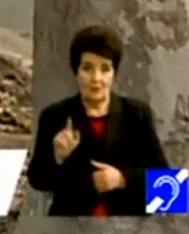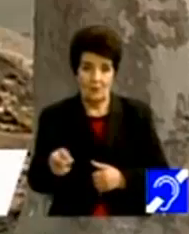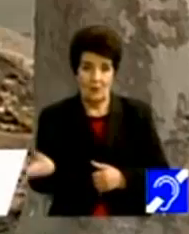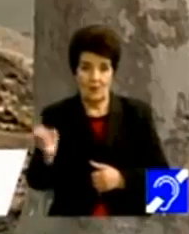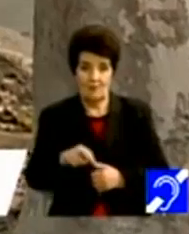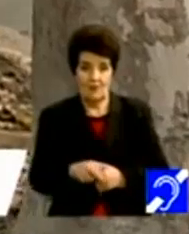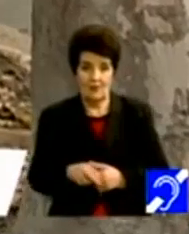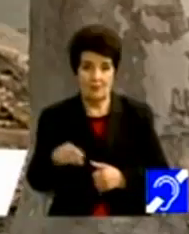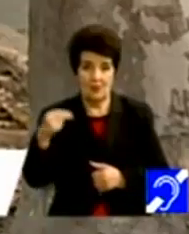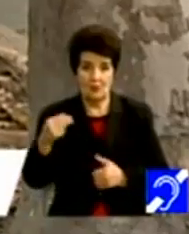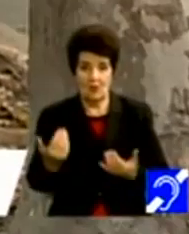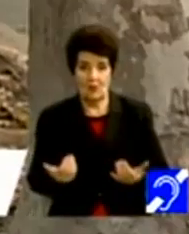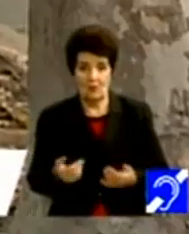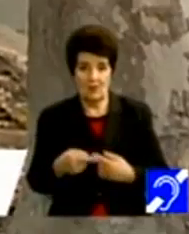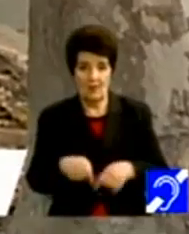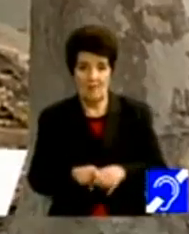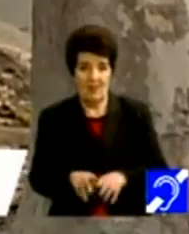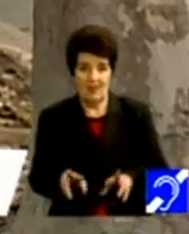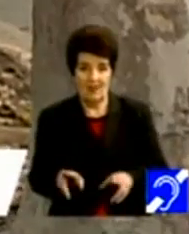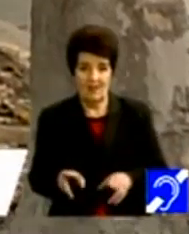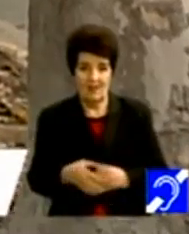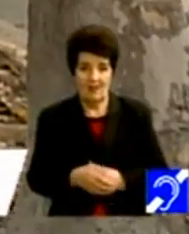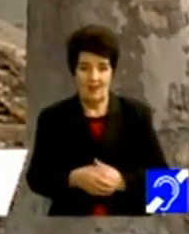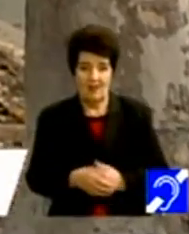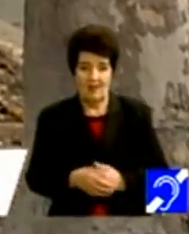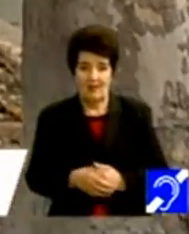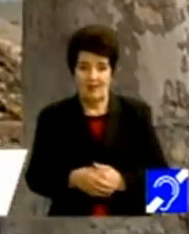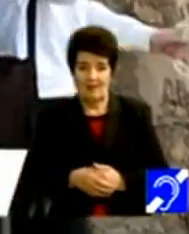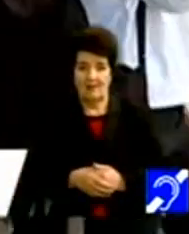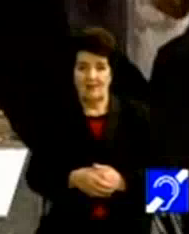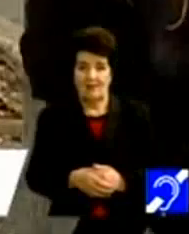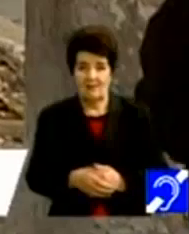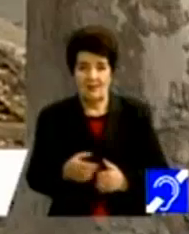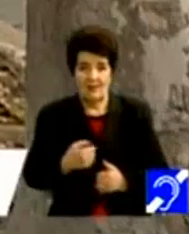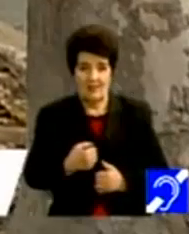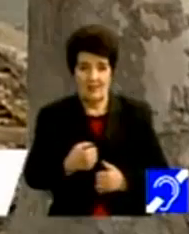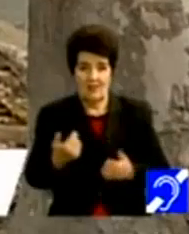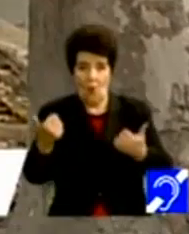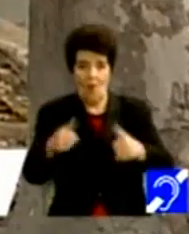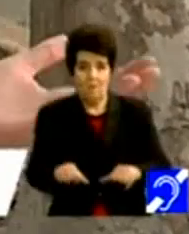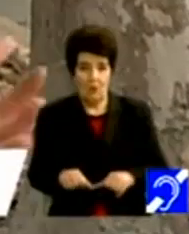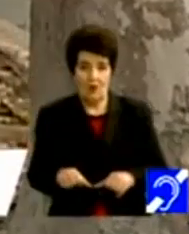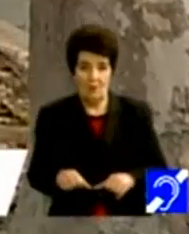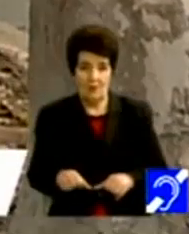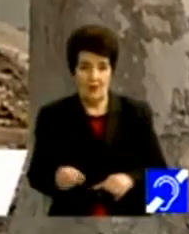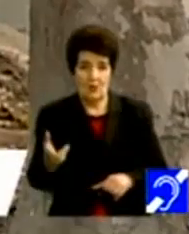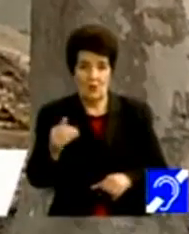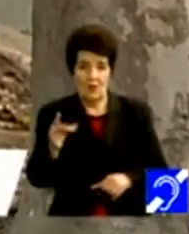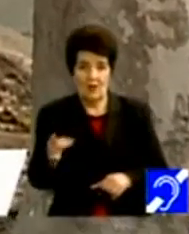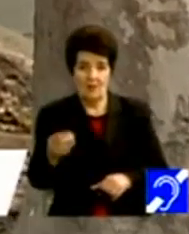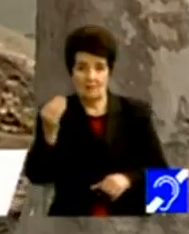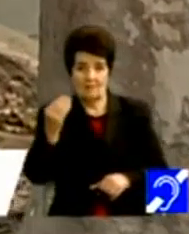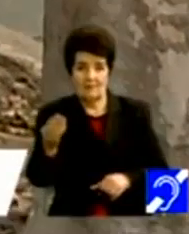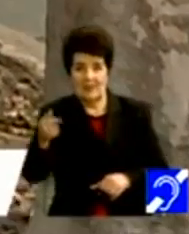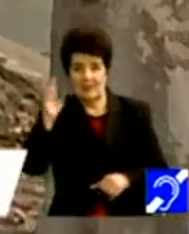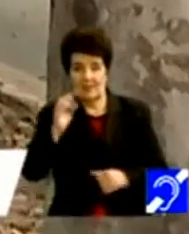venit domnul președinte actual, care la fel îndeplinește o formă, doar că încearcă să creeze impresia în